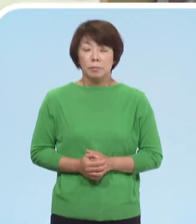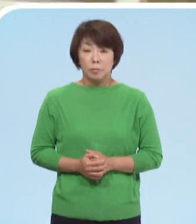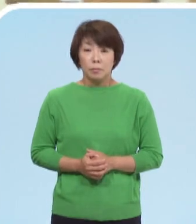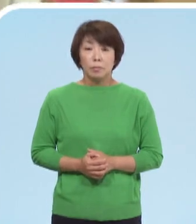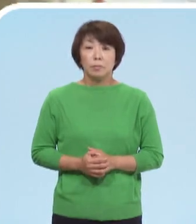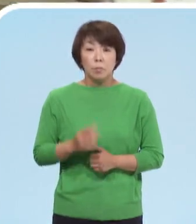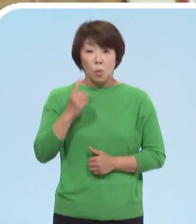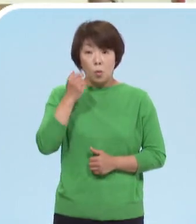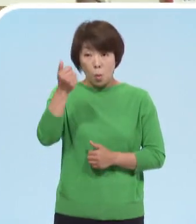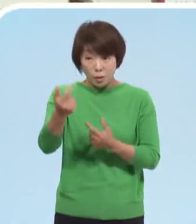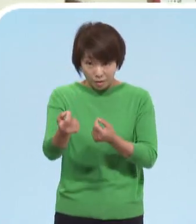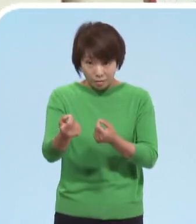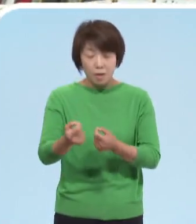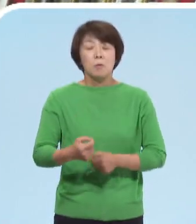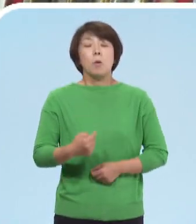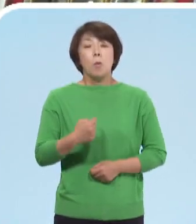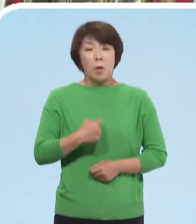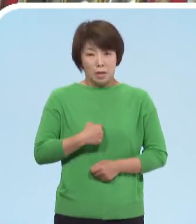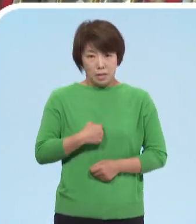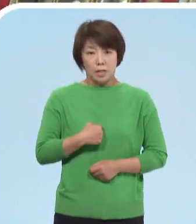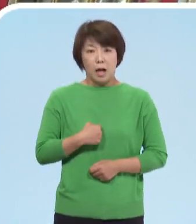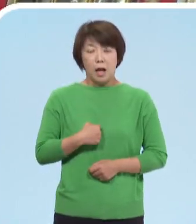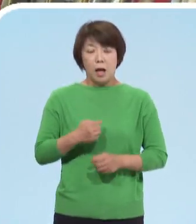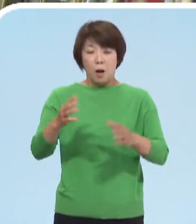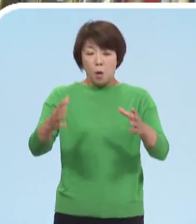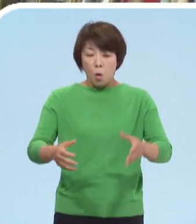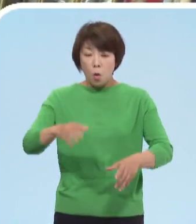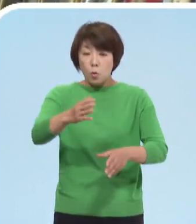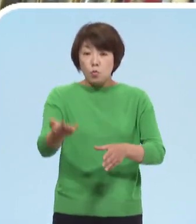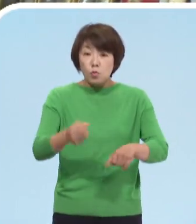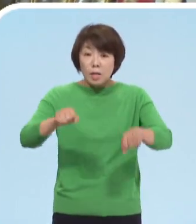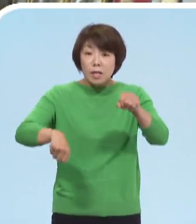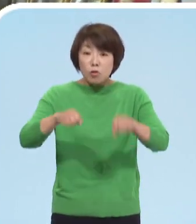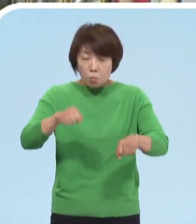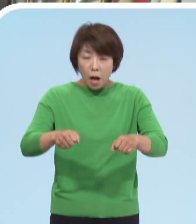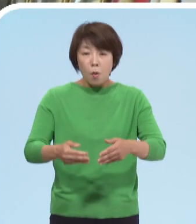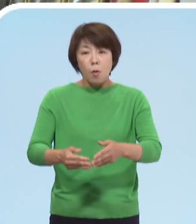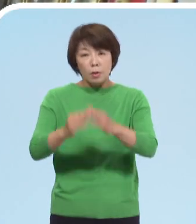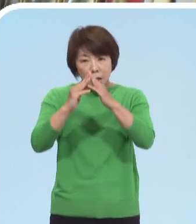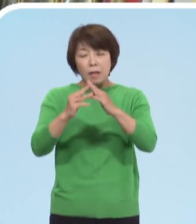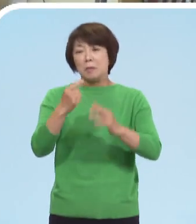いません、お父様ですか？ そうです、私があのスティールパンを立ち上げた